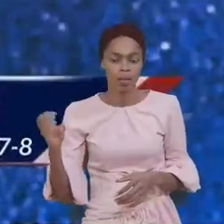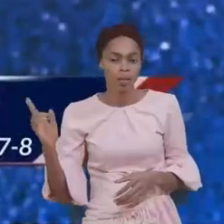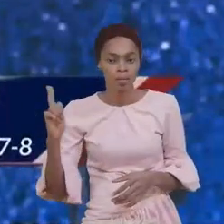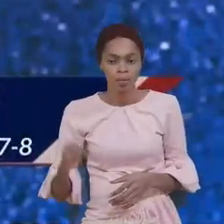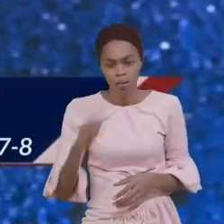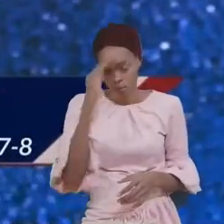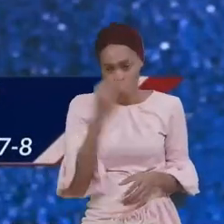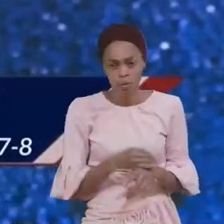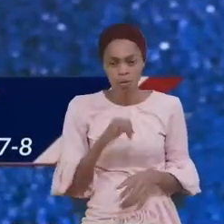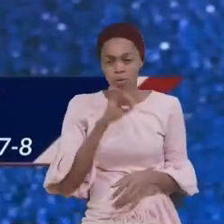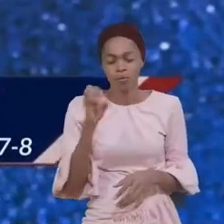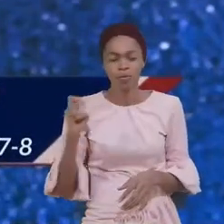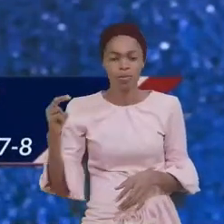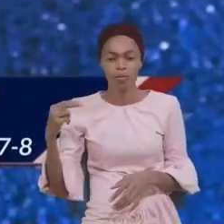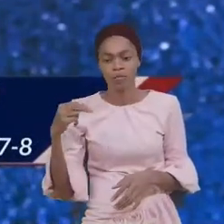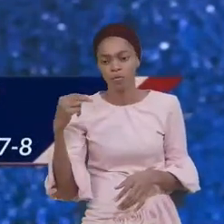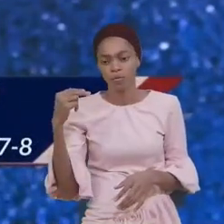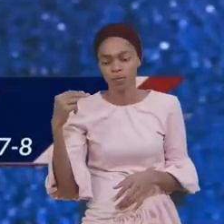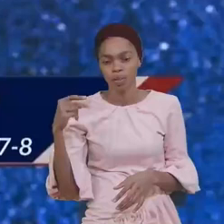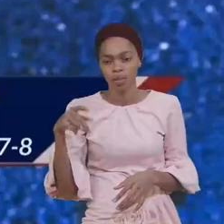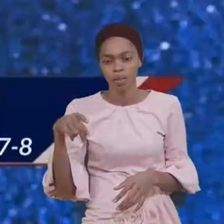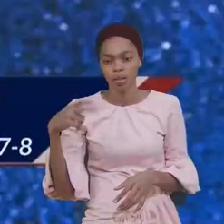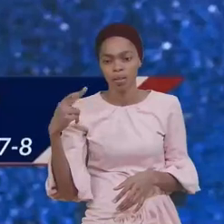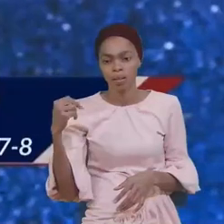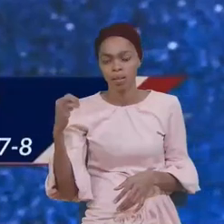Kénizien, lui dit,